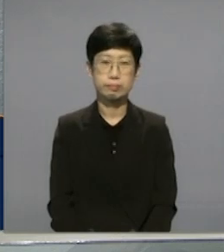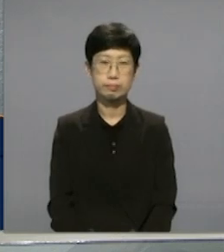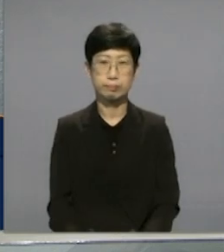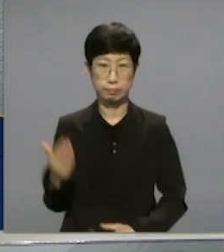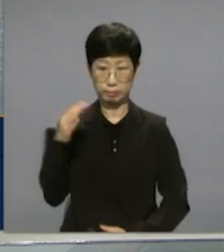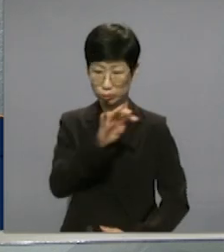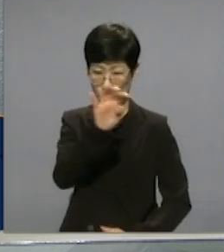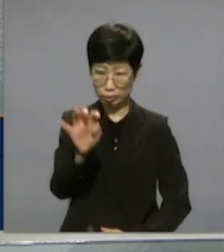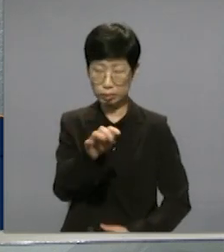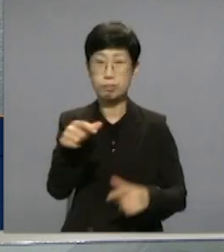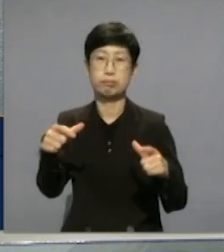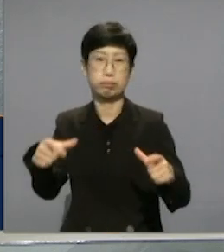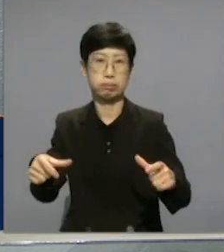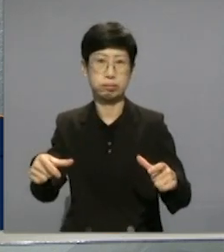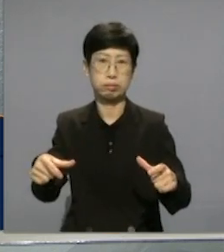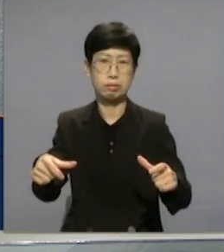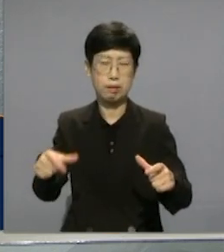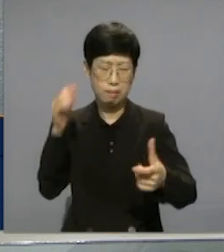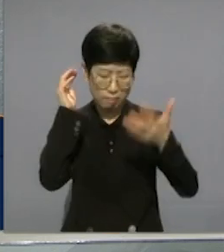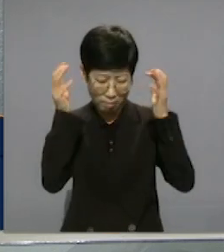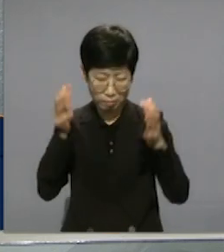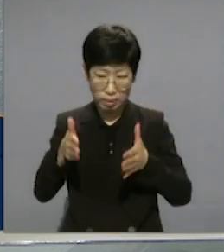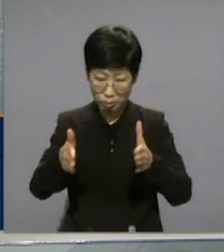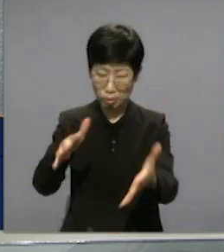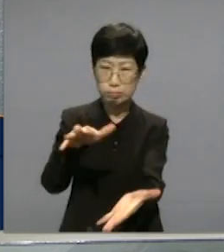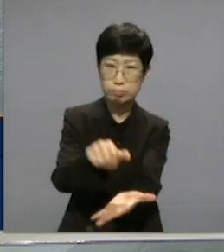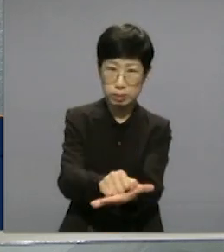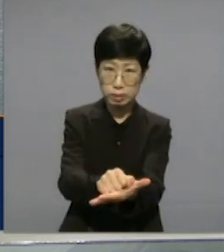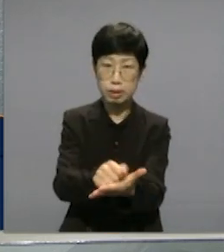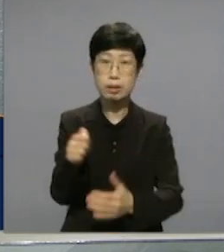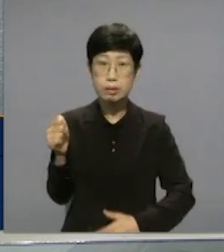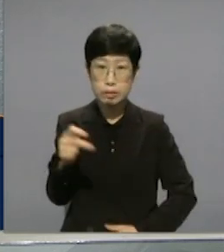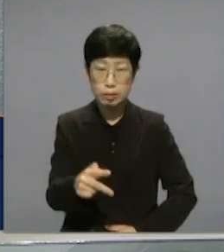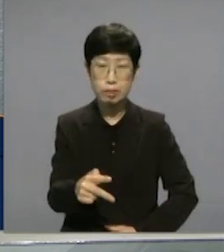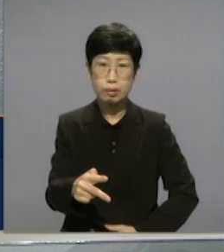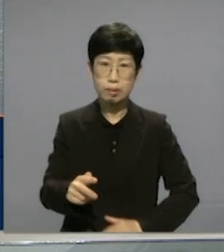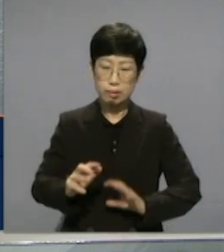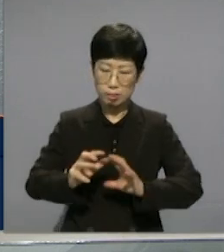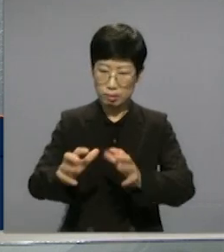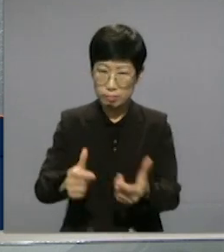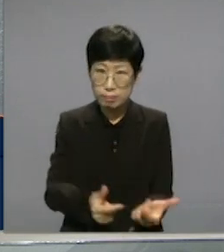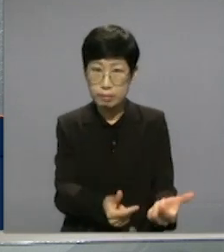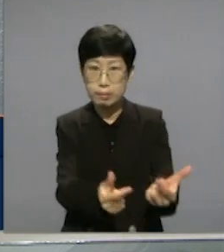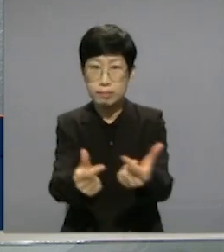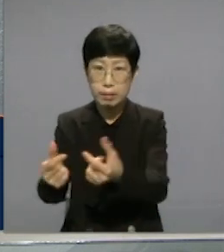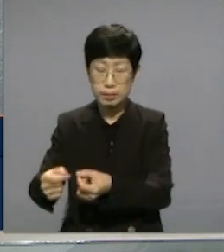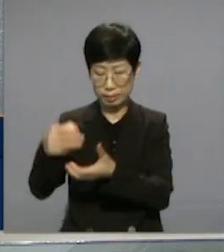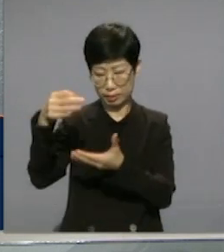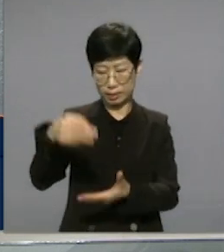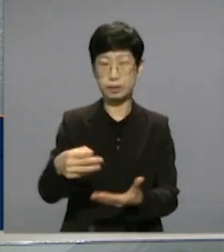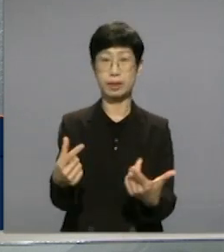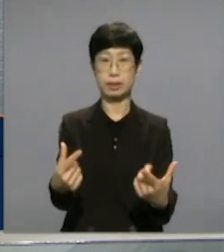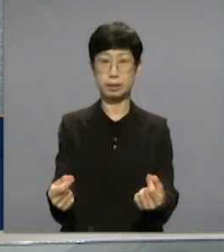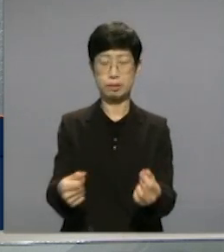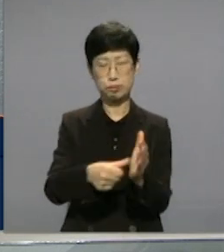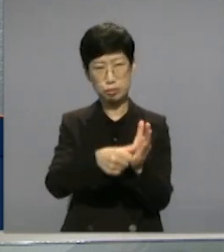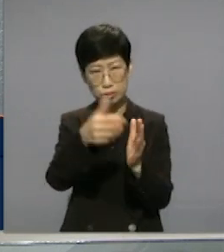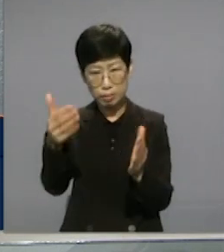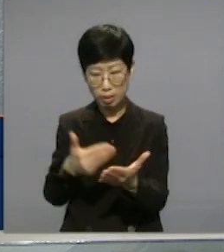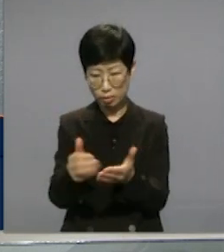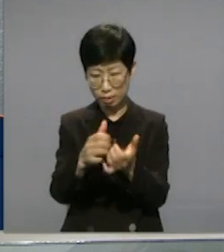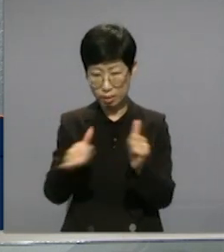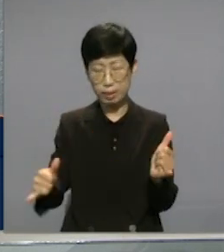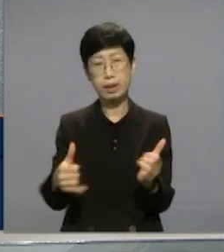최근 유럽에서는 혼잡한 도로를 점거한다든가 인류 공통 재산이라고 해도 과언이 아닌 유명 화가의